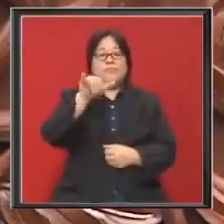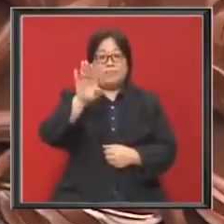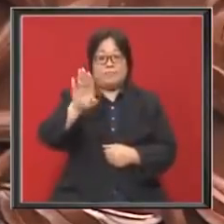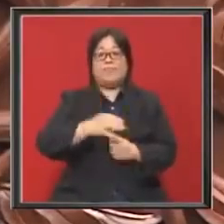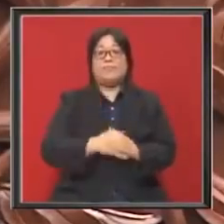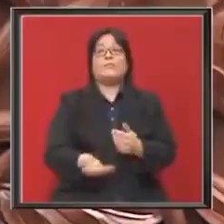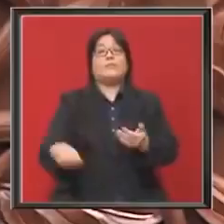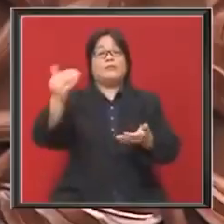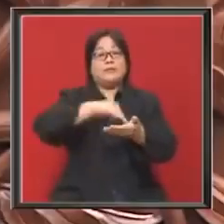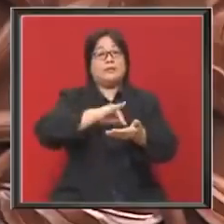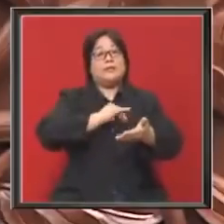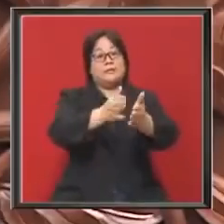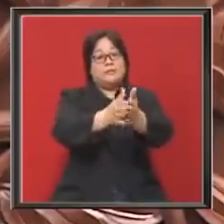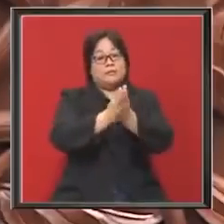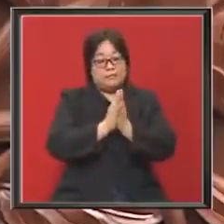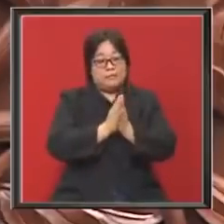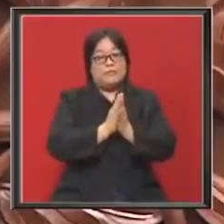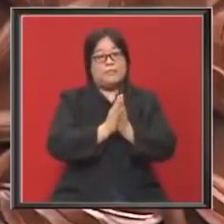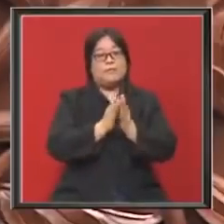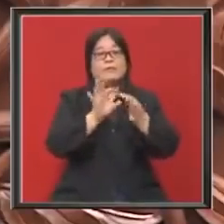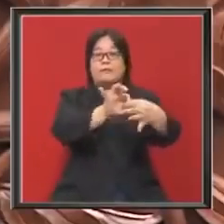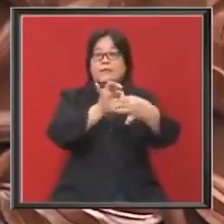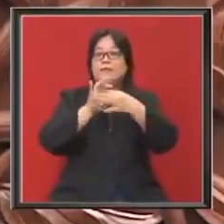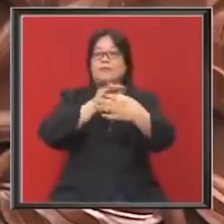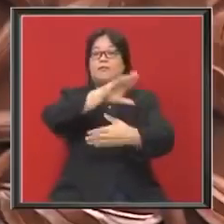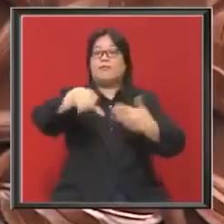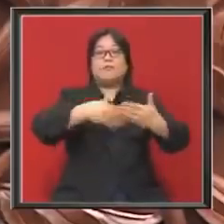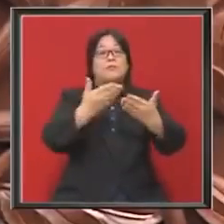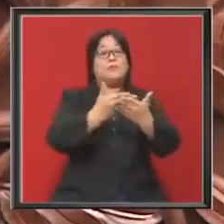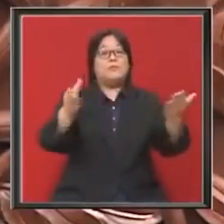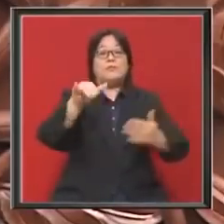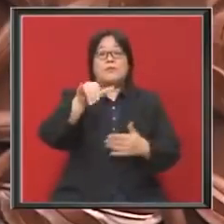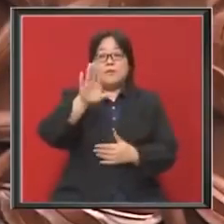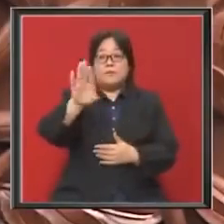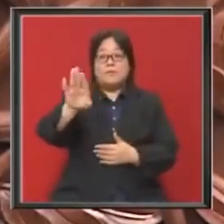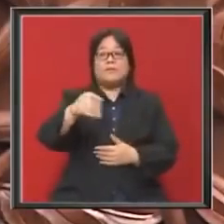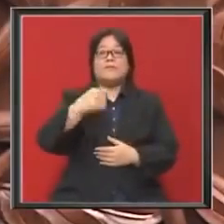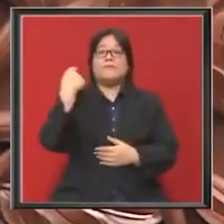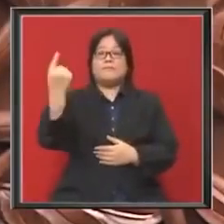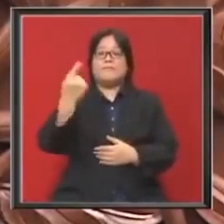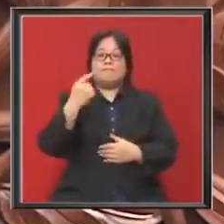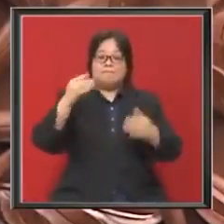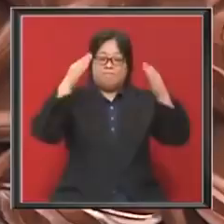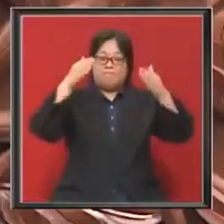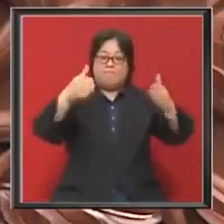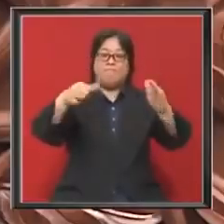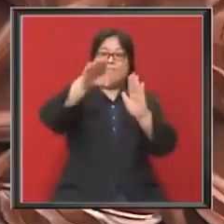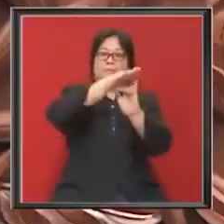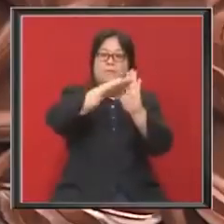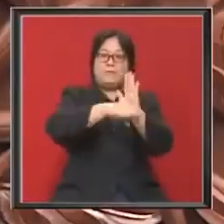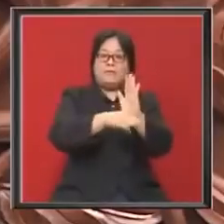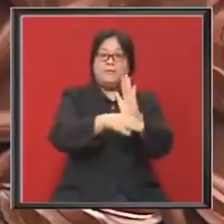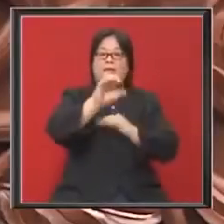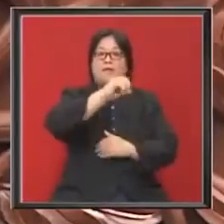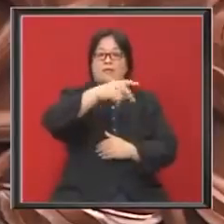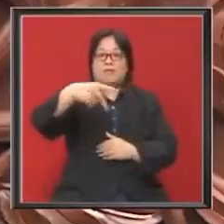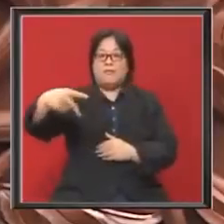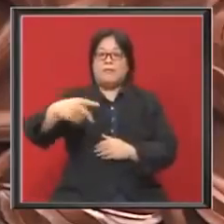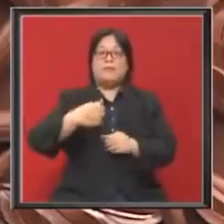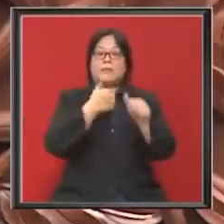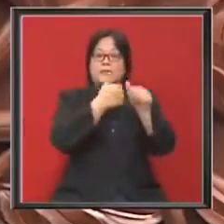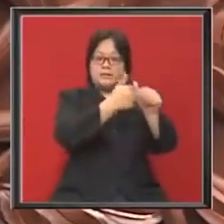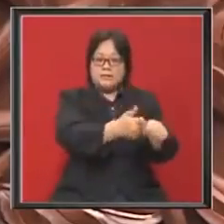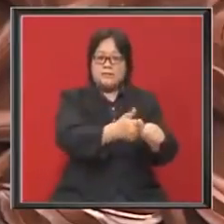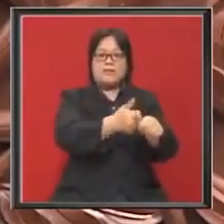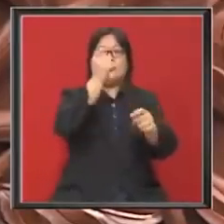format sekali lagi saya memuja sebaiknya kerjasama semua alih-alih Rohman untuk sensasi mematuhi e-shop persidangan